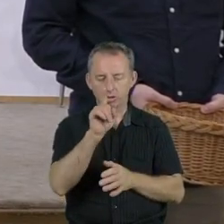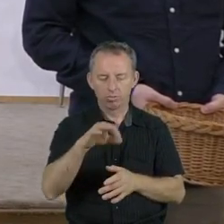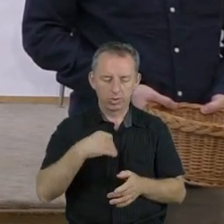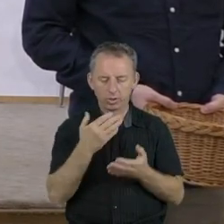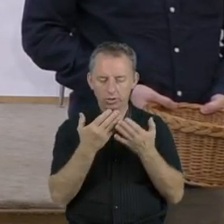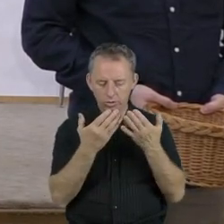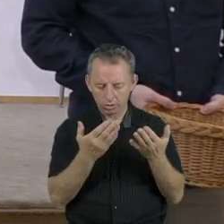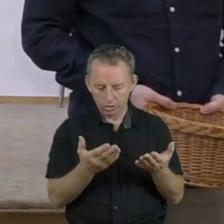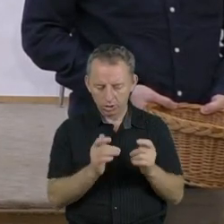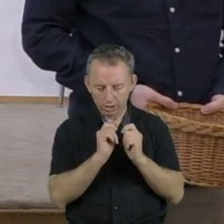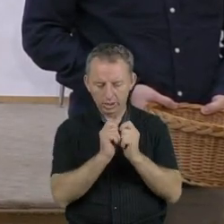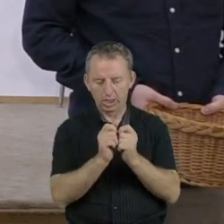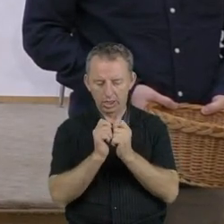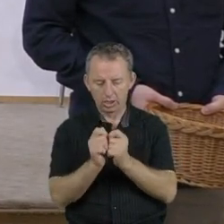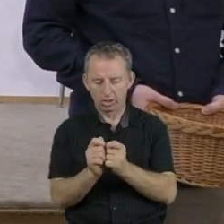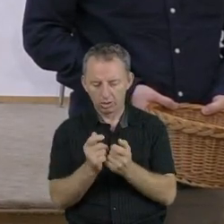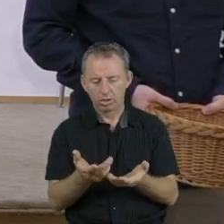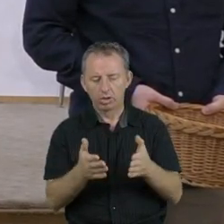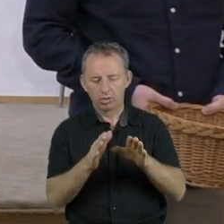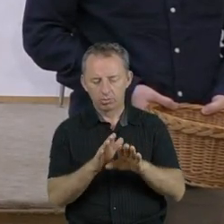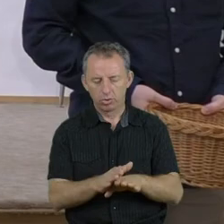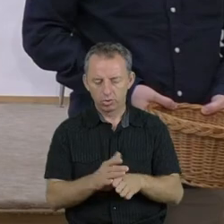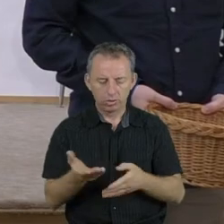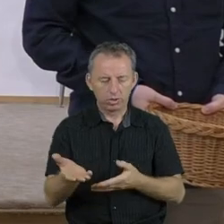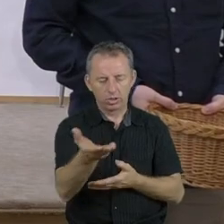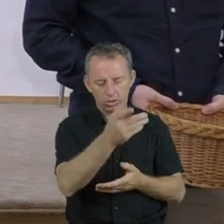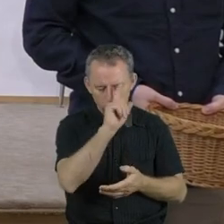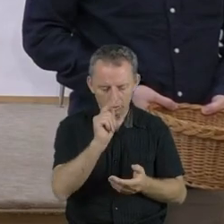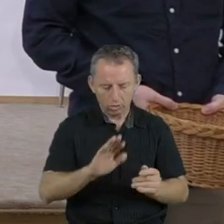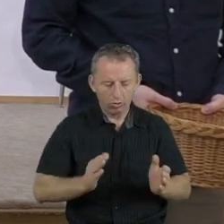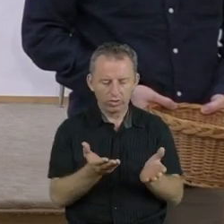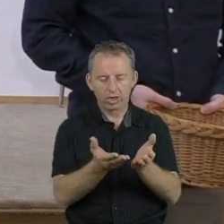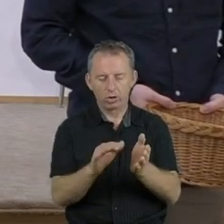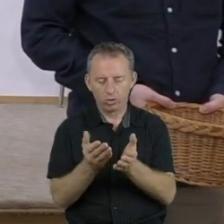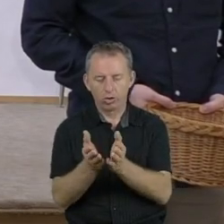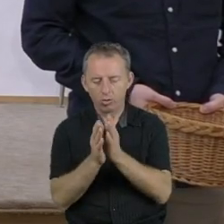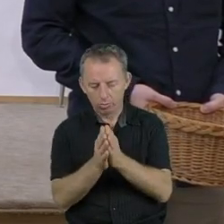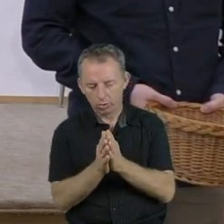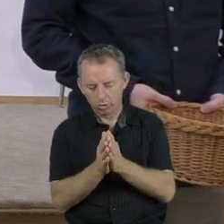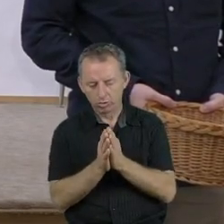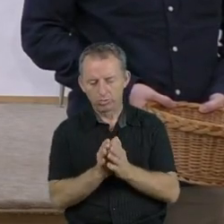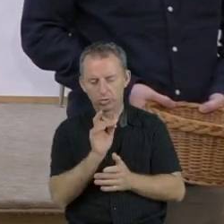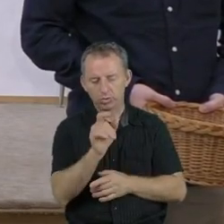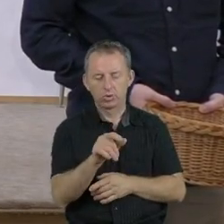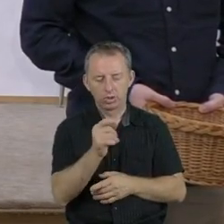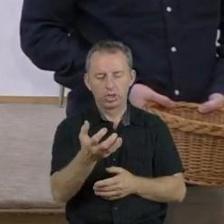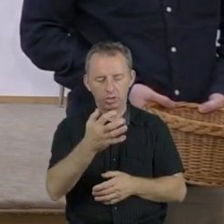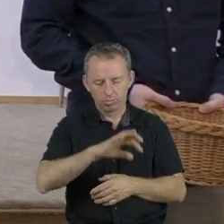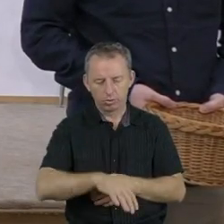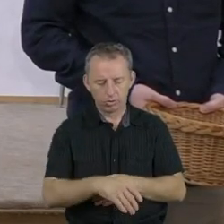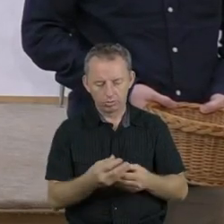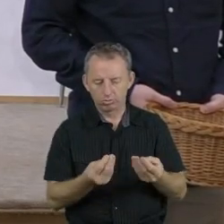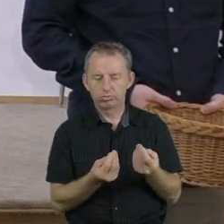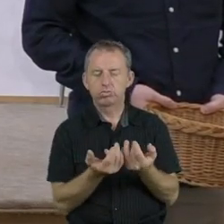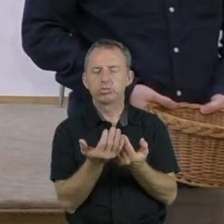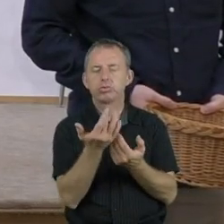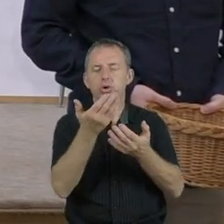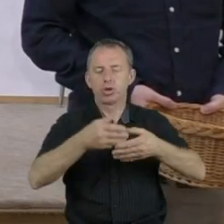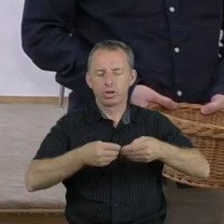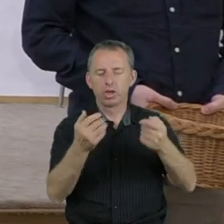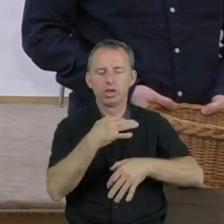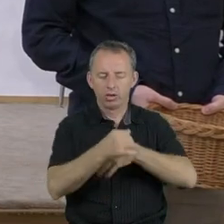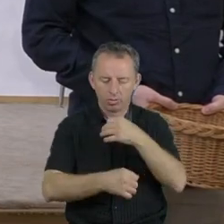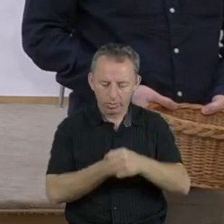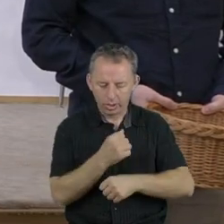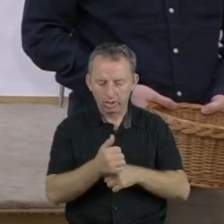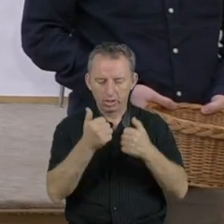dziękujemy Ci też za te dary. Prosimy o błogosławieństwo dla nich, dla ofiarodawców. Prosimy Cię, żeby ten zbór rozkwitł i żeby Twoja prawda